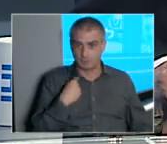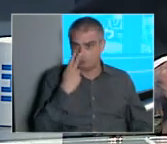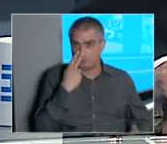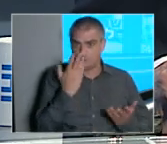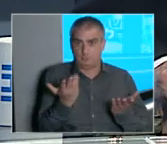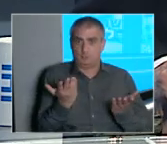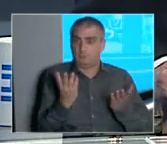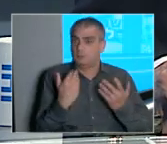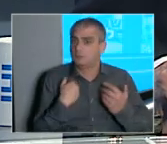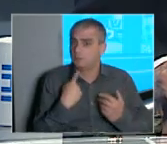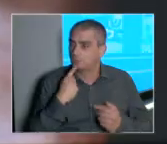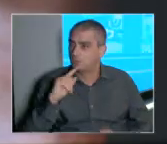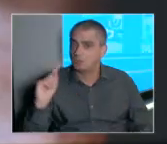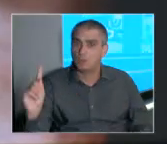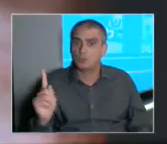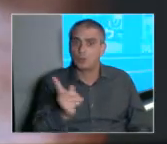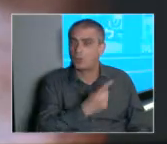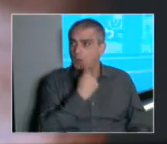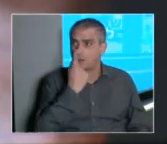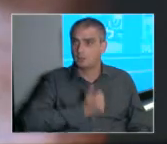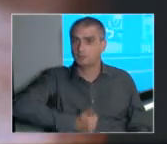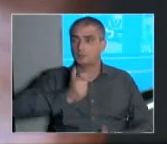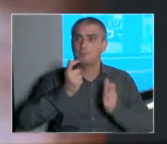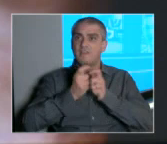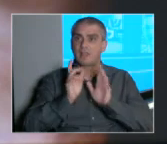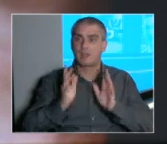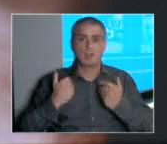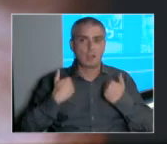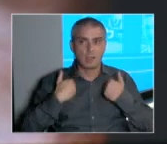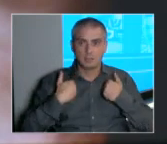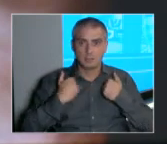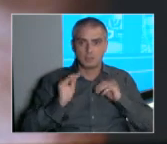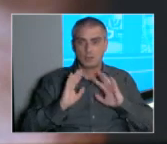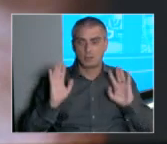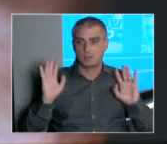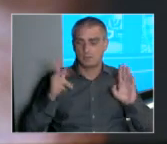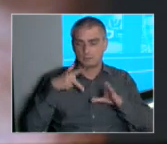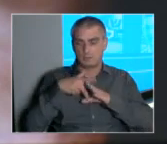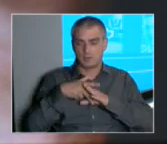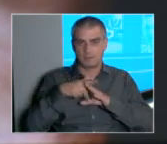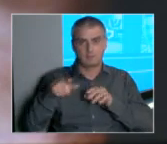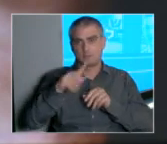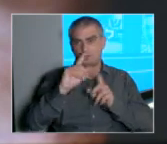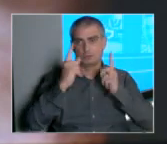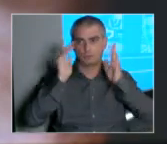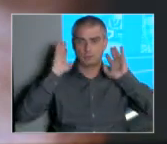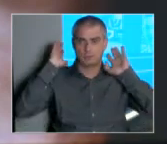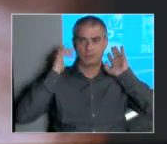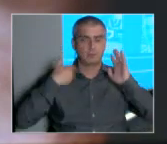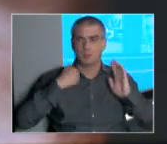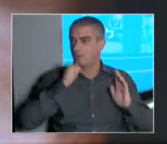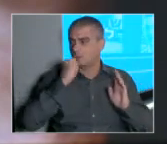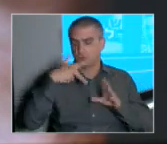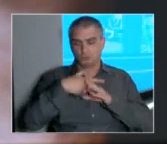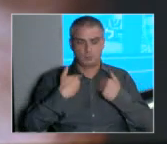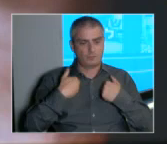אני אומר לכל הראשים של המפלגה, אני לא מתיימר להתערב בהם מה שקורה. אני לא רוצה שהם